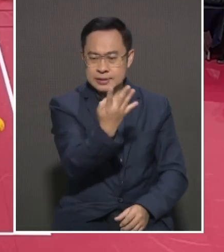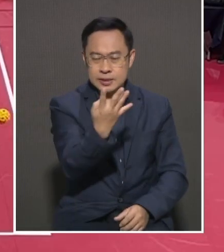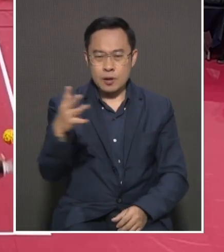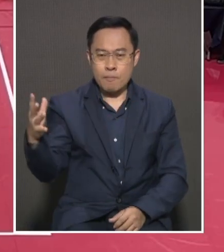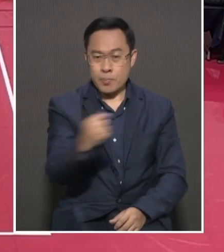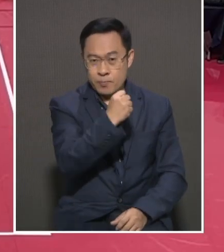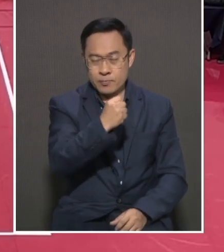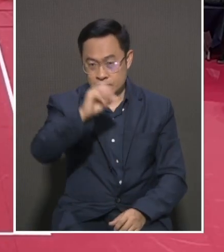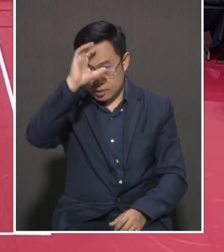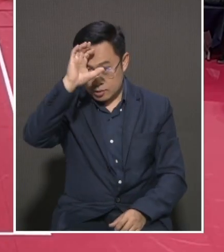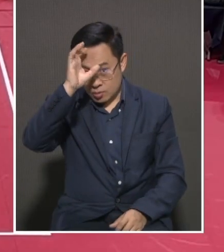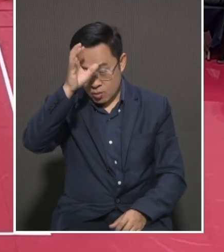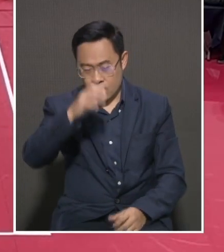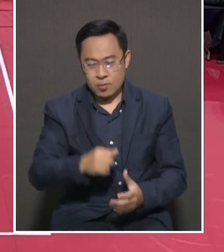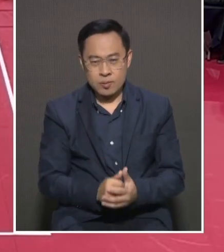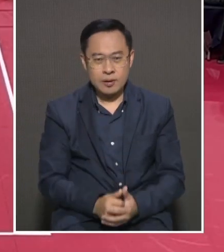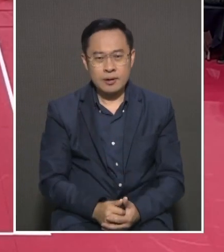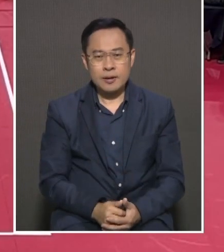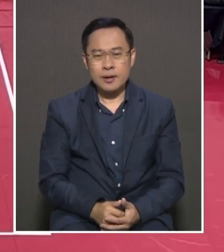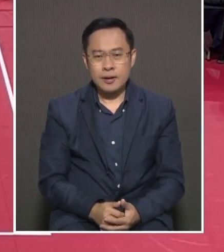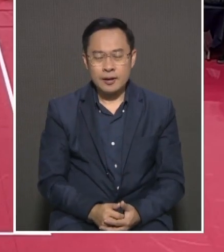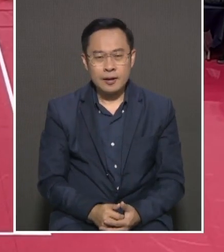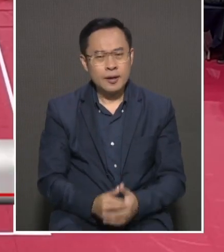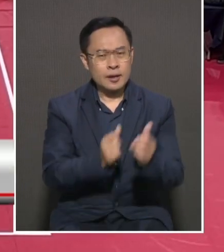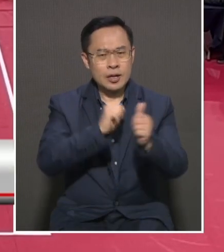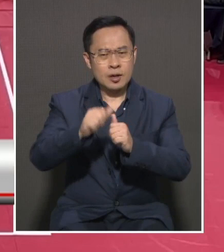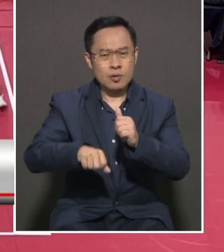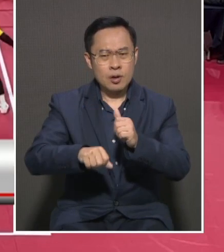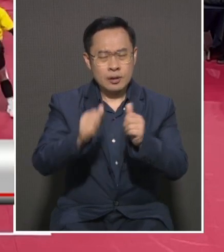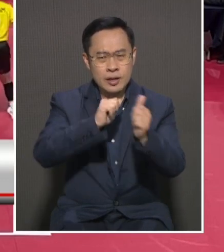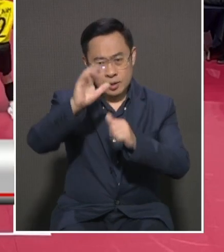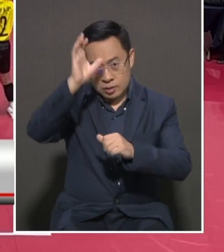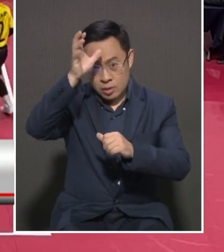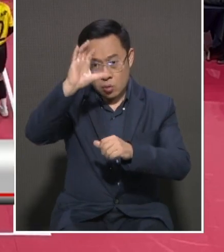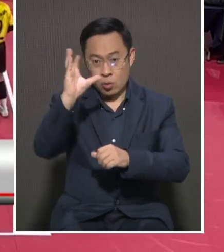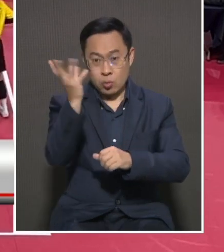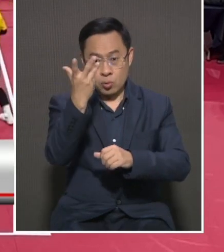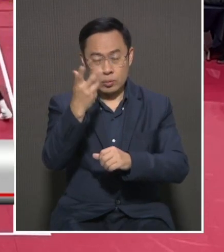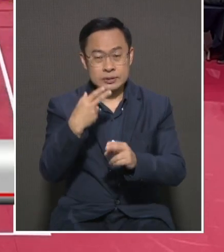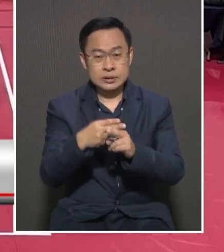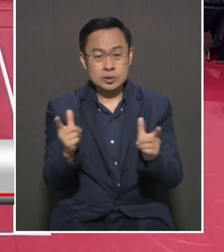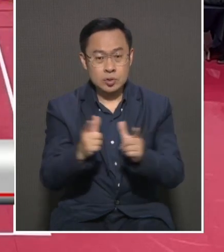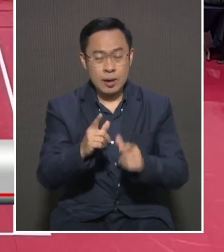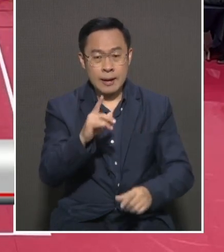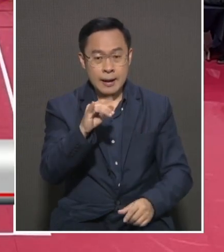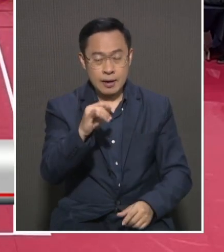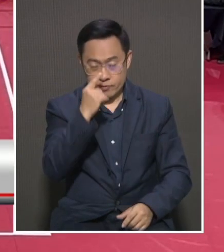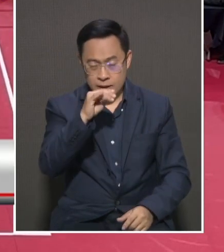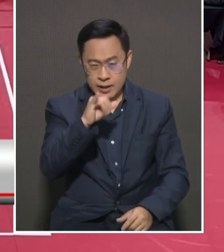สุดยอดนะเป็นเจ้าแห่งตะกร้อจริงๆนะคะการแข่งขันตะกร้อชิงแชมป์โลกนะคะรายการ ISTAF World